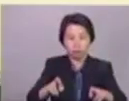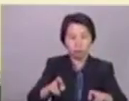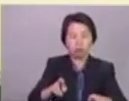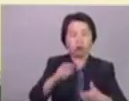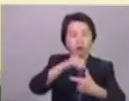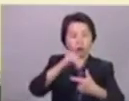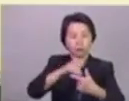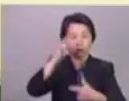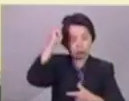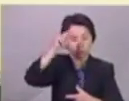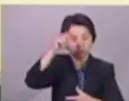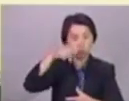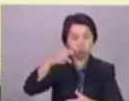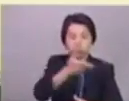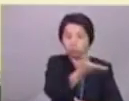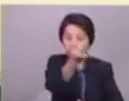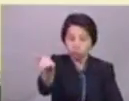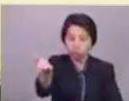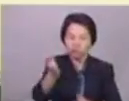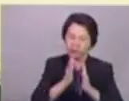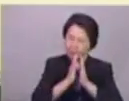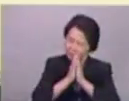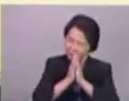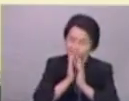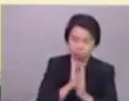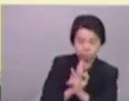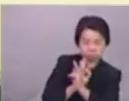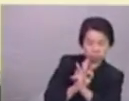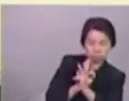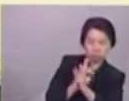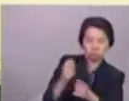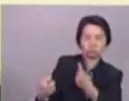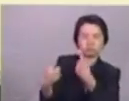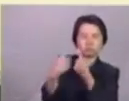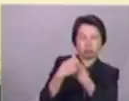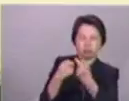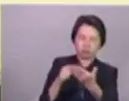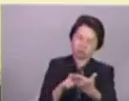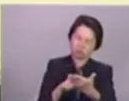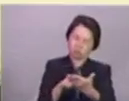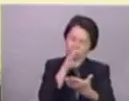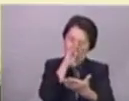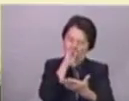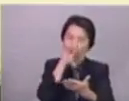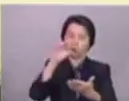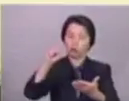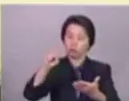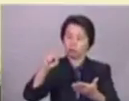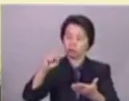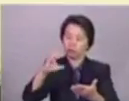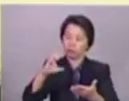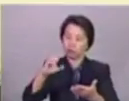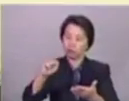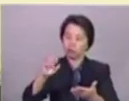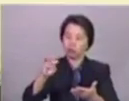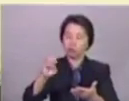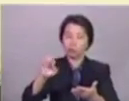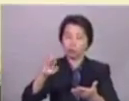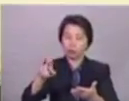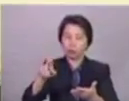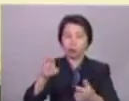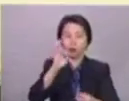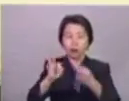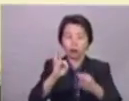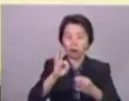atau tuan-tuan sekalian di luar sana tolong berhati-hati dengan skamers-skamers ini. Kalau ianya melibatkan